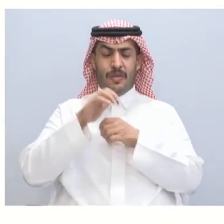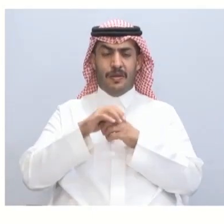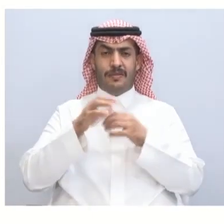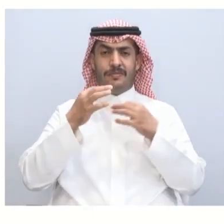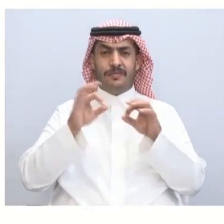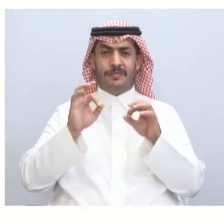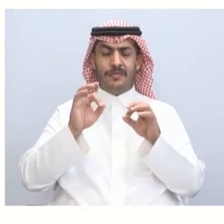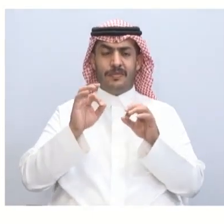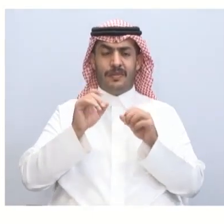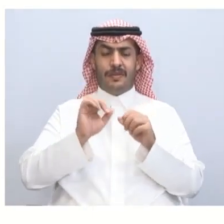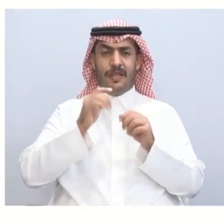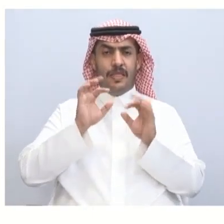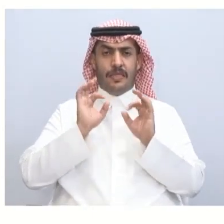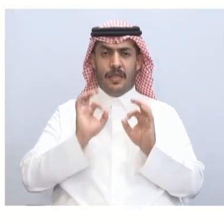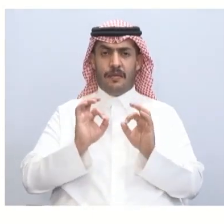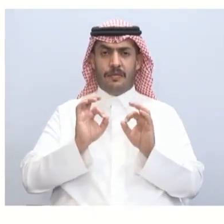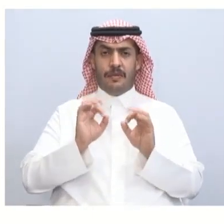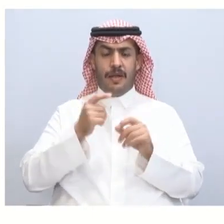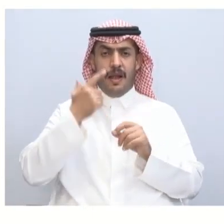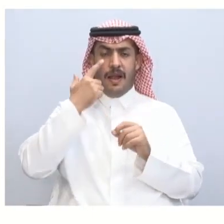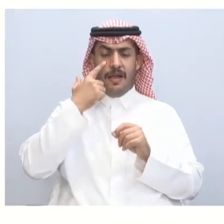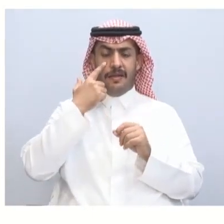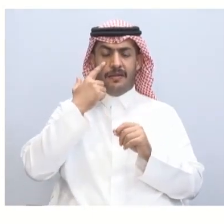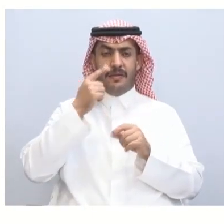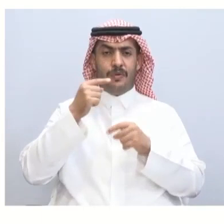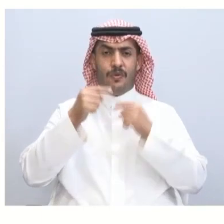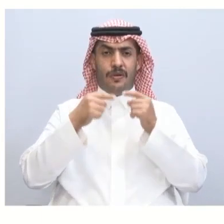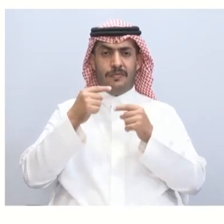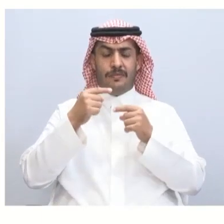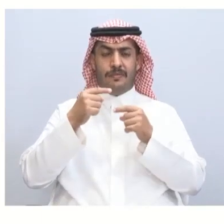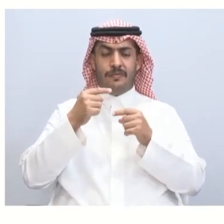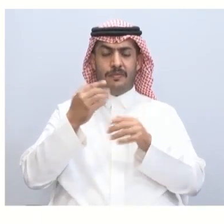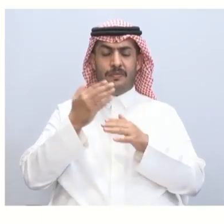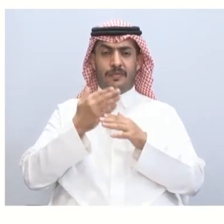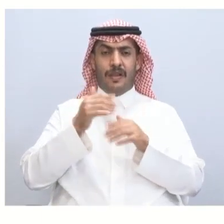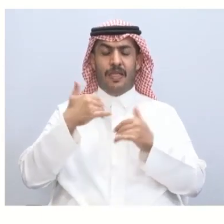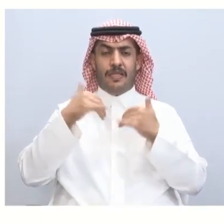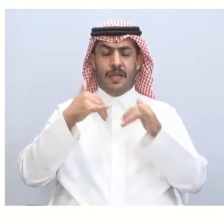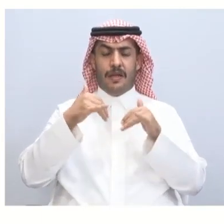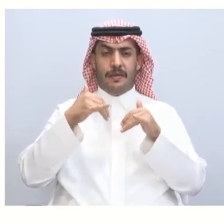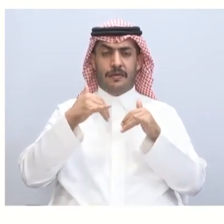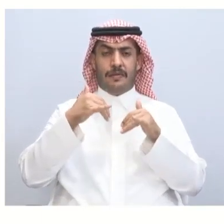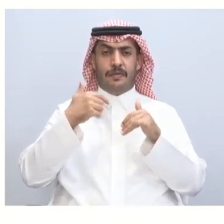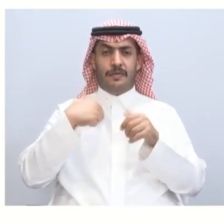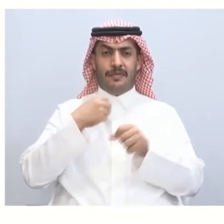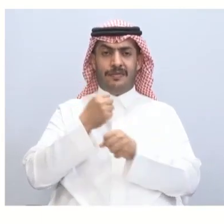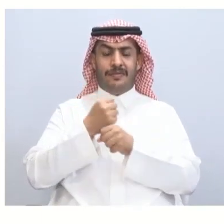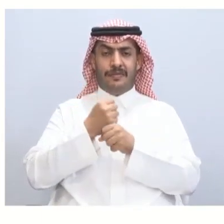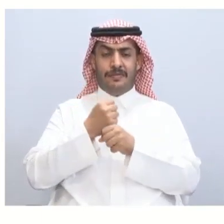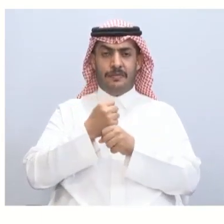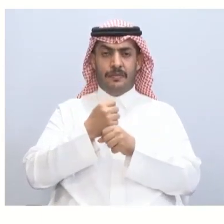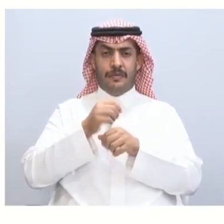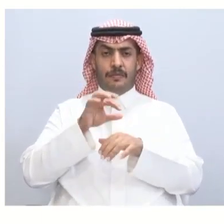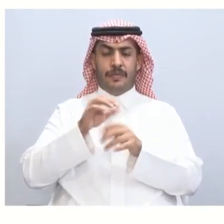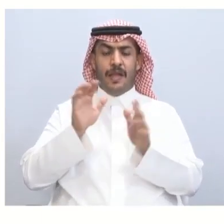تشكل جزءا طبيعيا من الحياه اليوميه كما ان الطريقه التي نتعامل بها